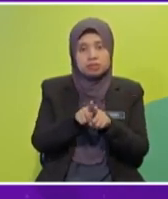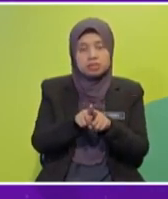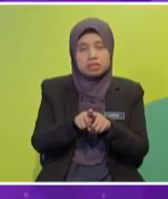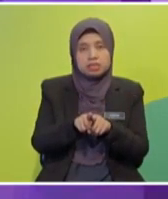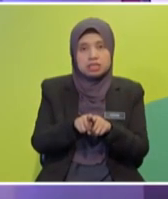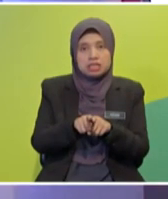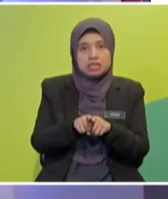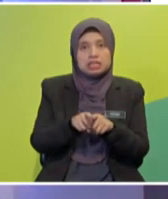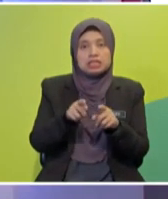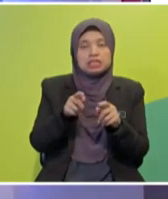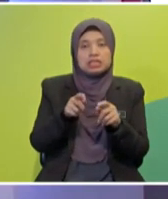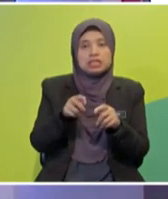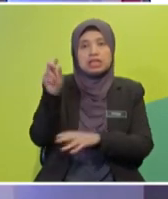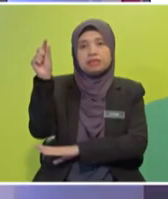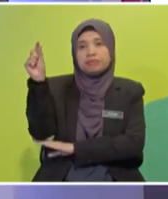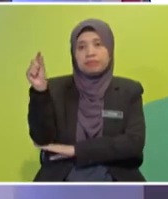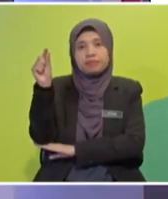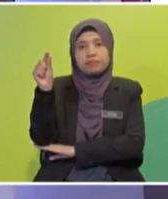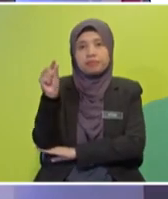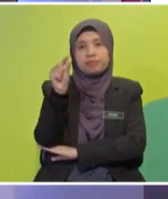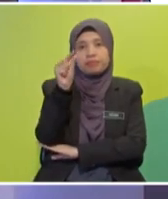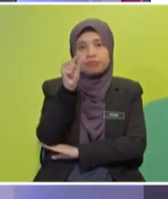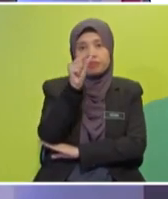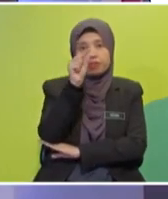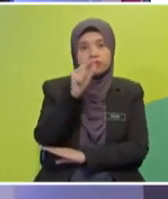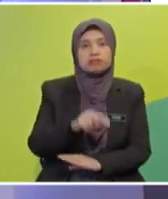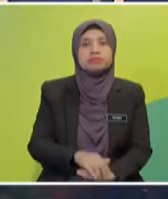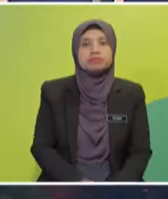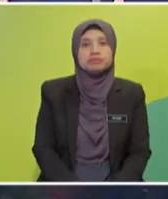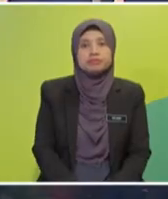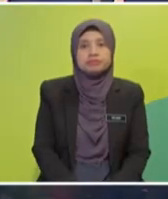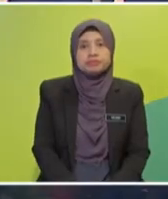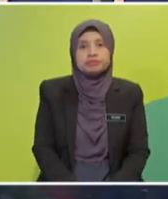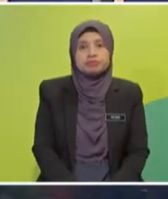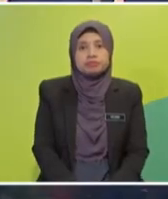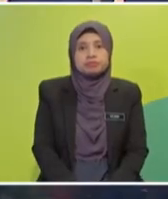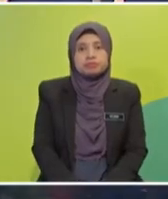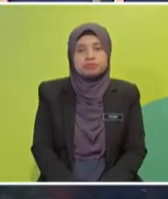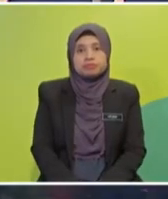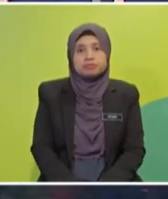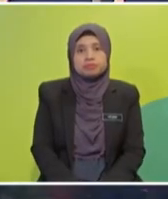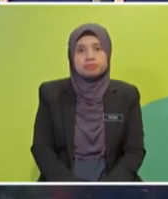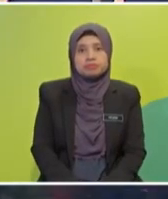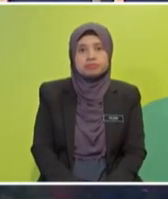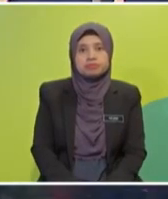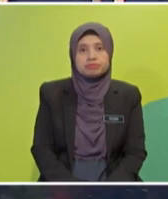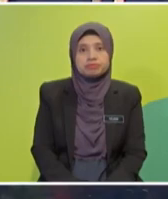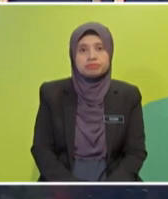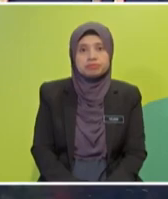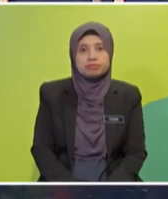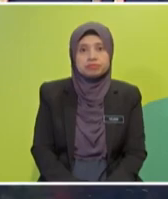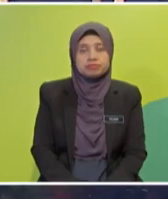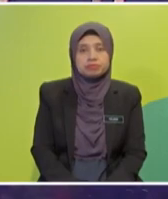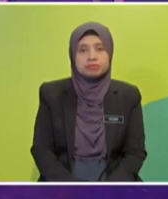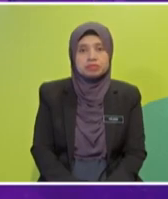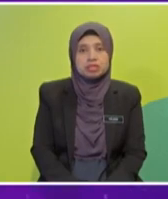Nawai itu, okey, boleh ikut. Nawai itu raf'an hadasil akbari lillahi